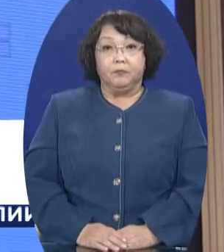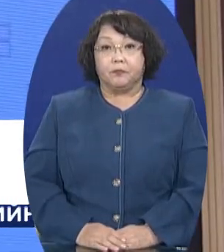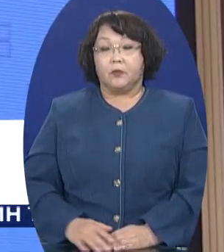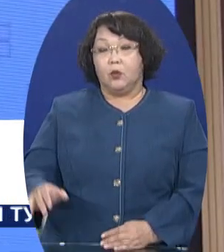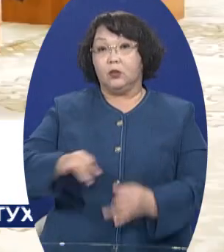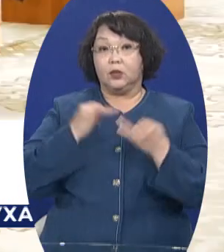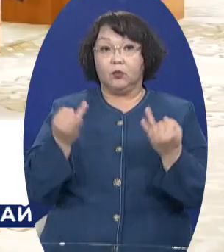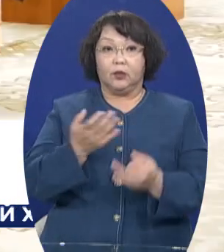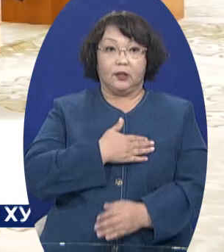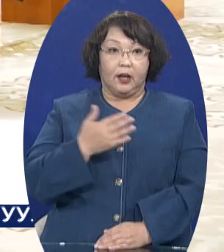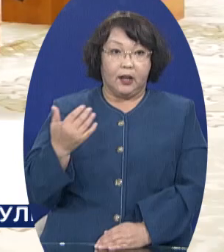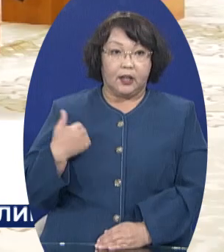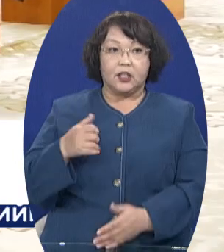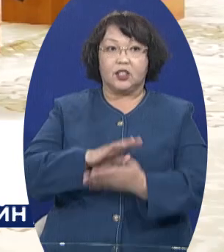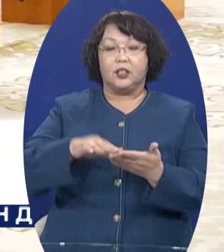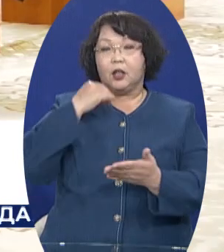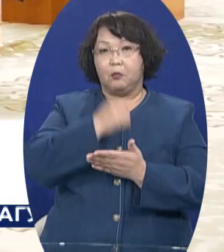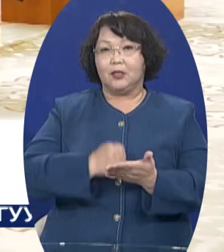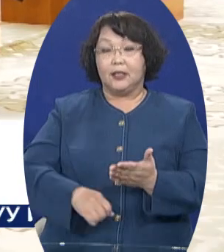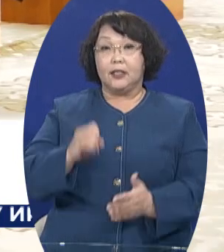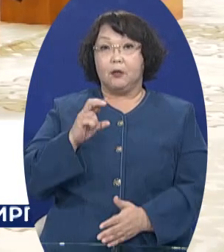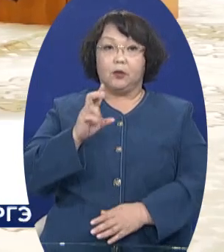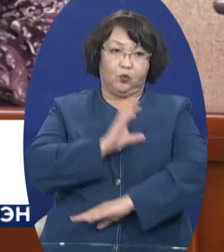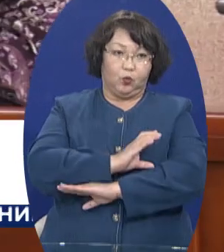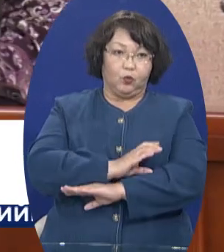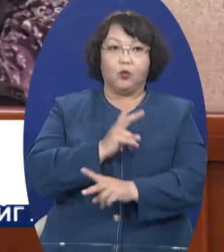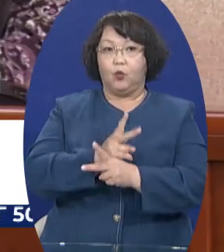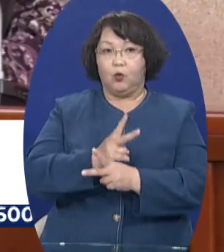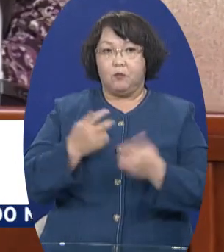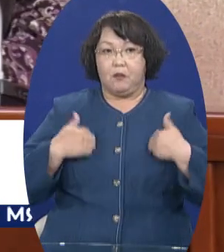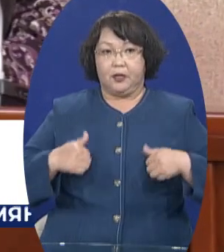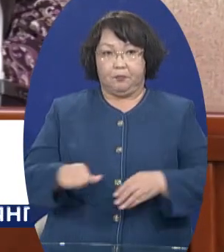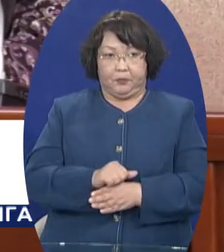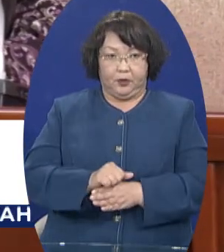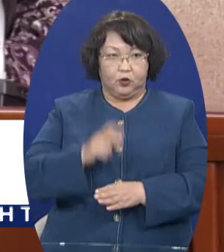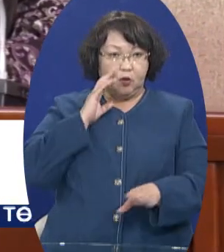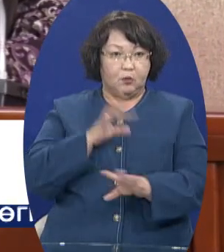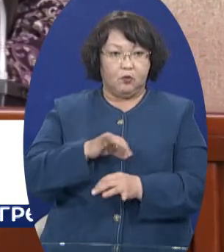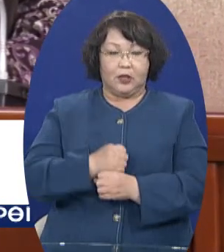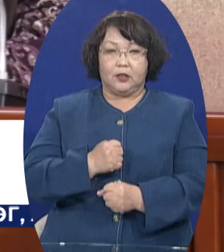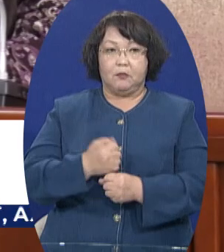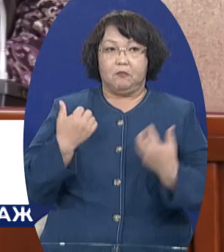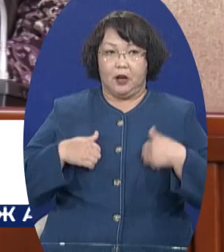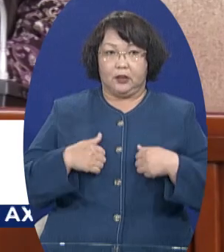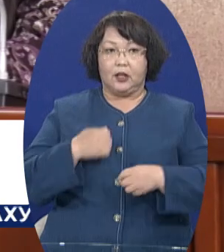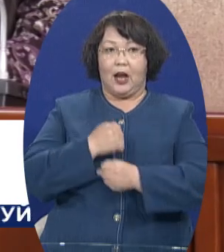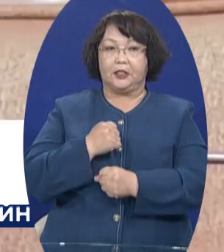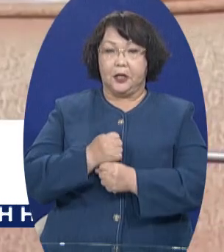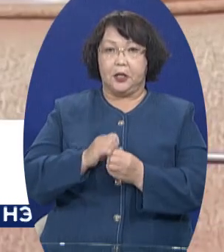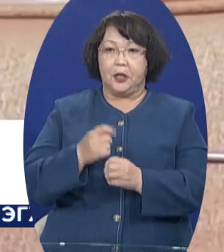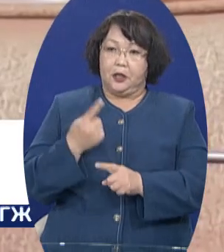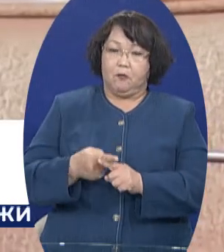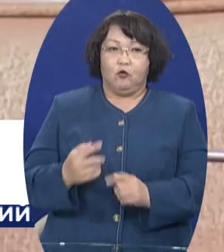Улсын Их Хурлын дарга Зандан шатар шинээр батлагдсан ерөнхий боловсролын хуулиар багш бэлтгэх тогтолцоо, багш ажлын байрандаа тасралтгүй хөгжих